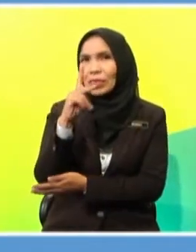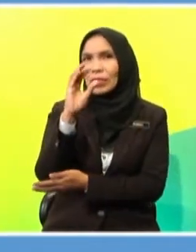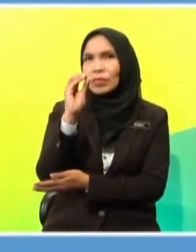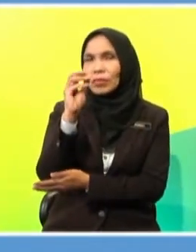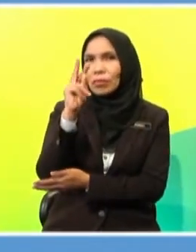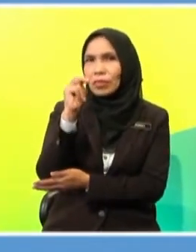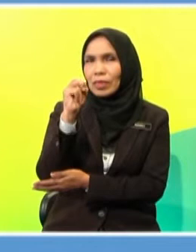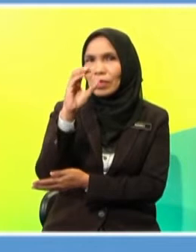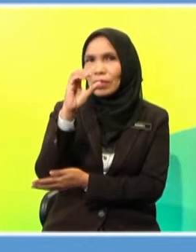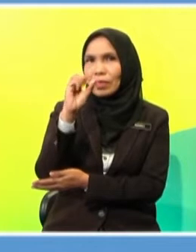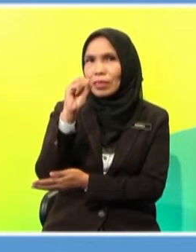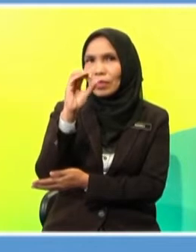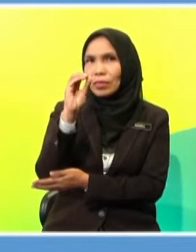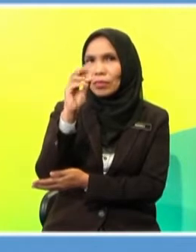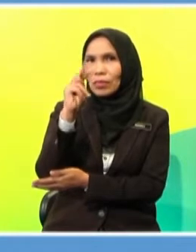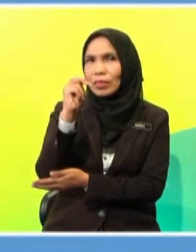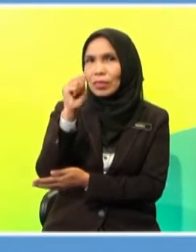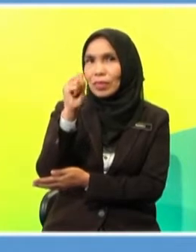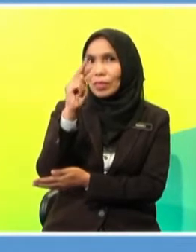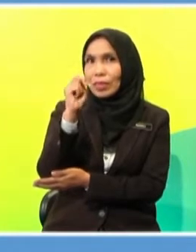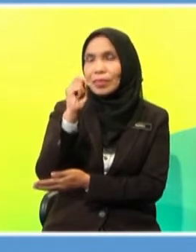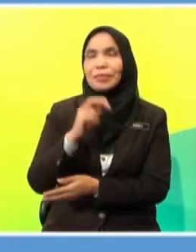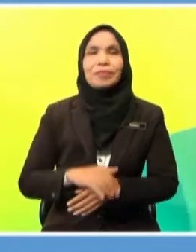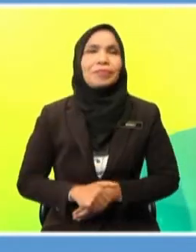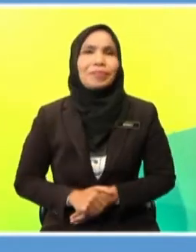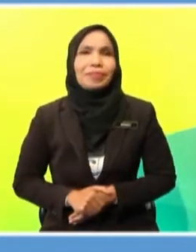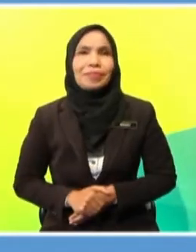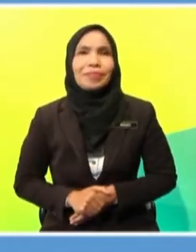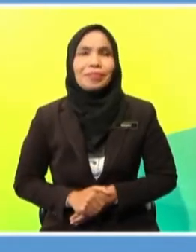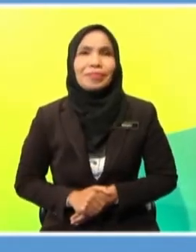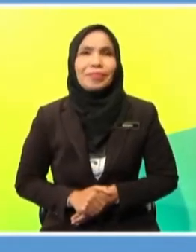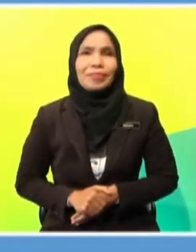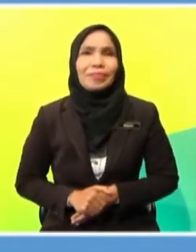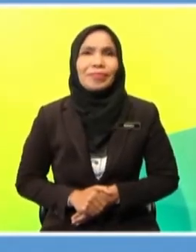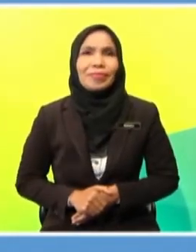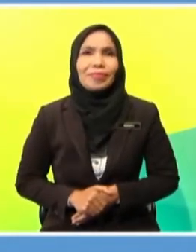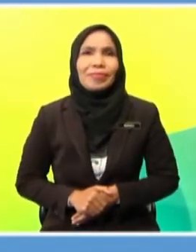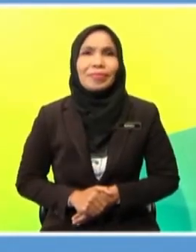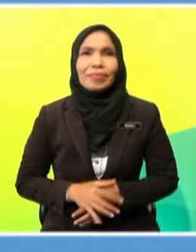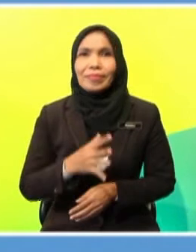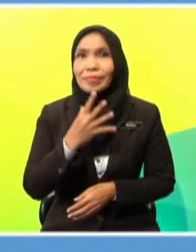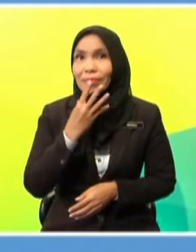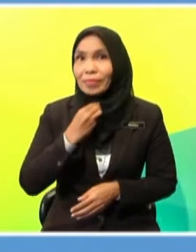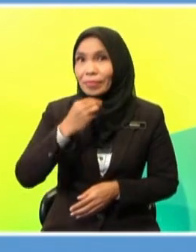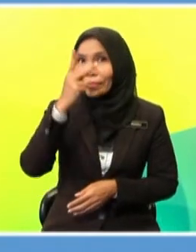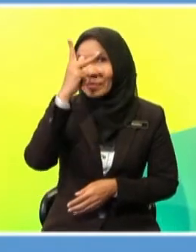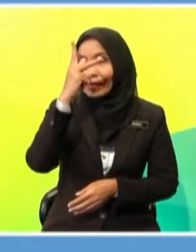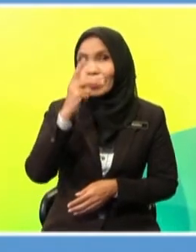akhir pekataan tersebut adalah huruf j mendekatlah perkataan kambing Ki